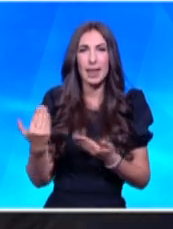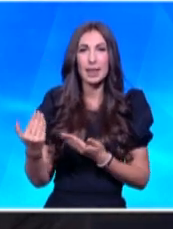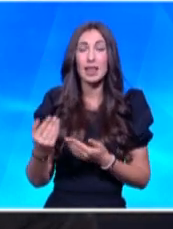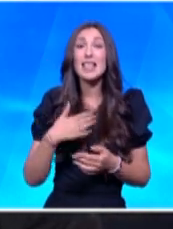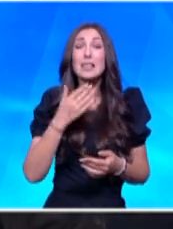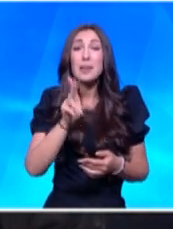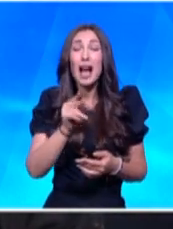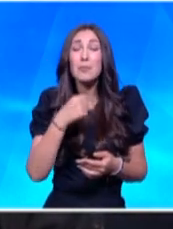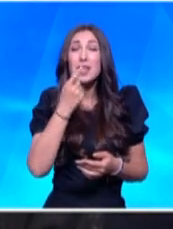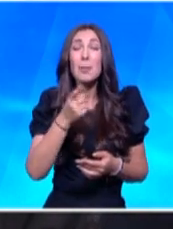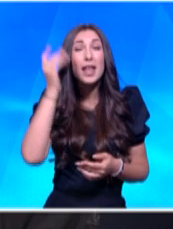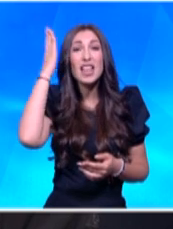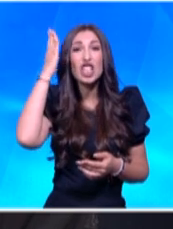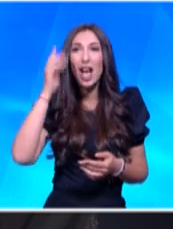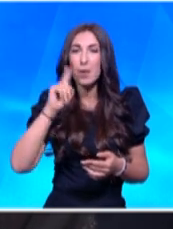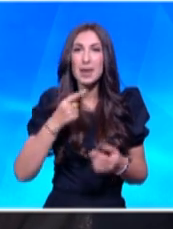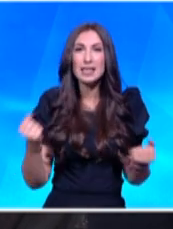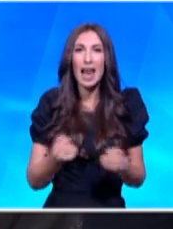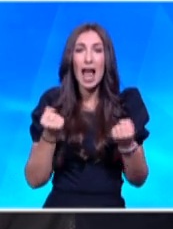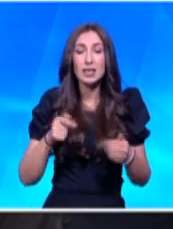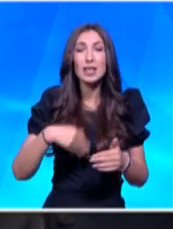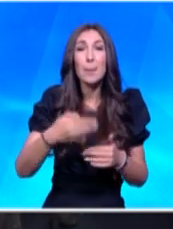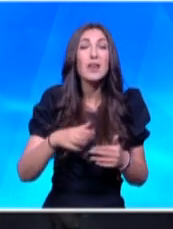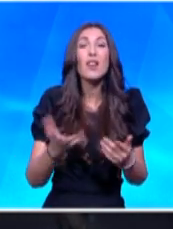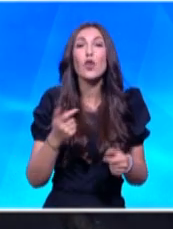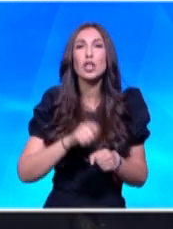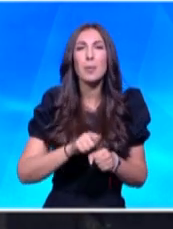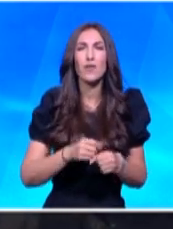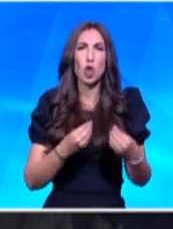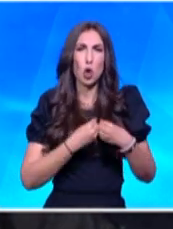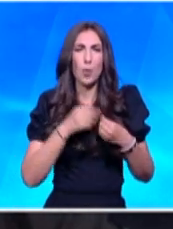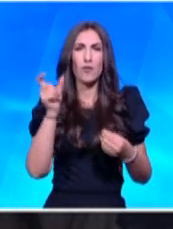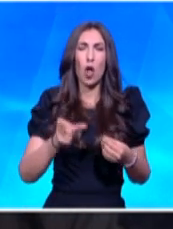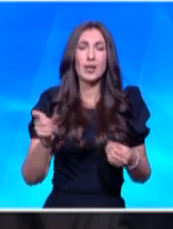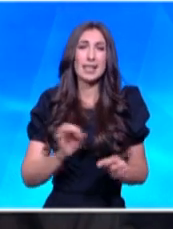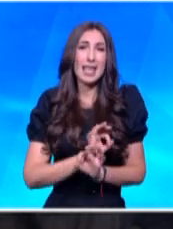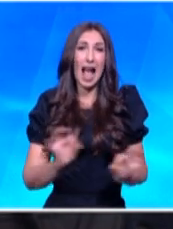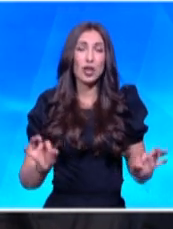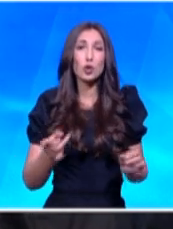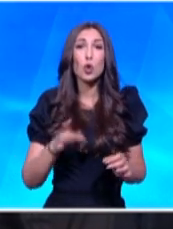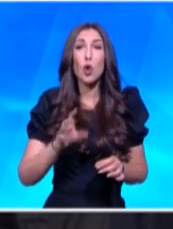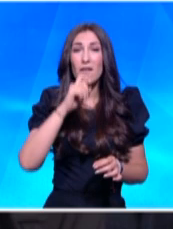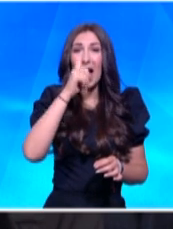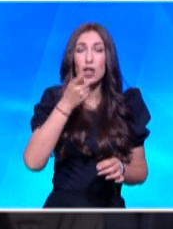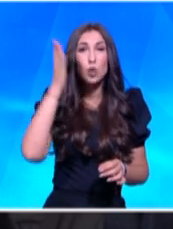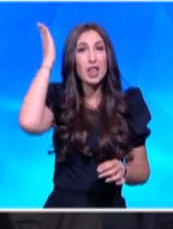държавата. Бърза ли е вашата реакция? Те първа какво ще направите? Доброволците са ясни, но все пак важно е да се намесите по всички възможни